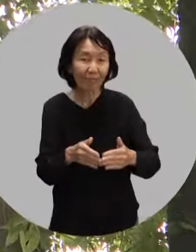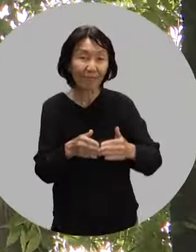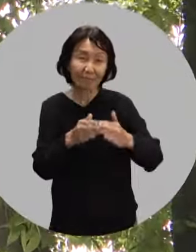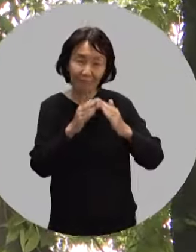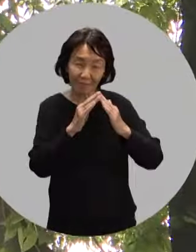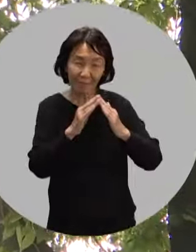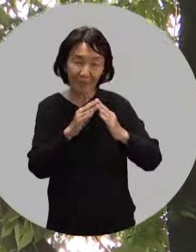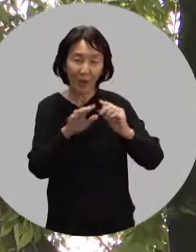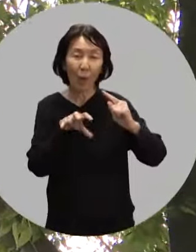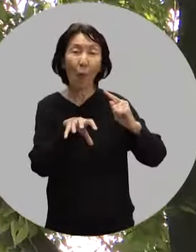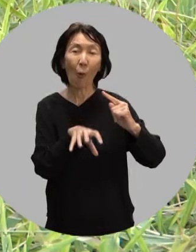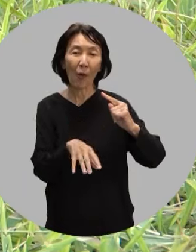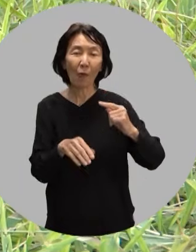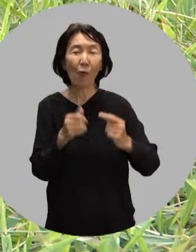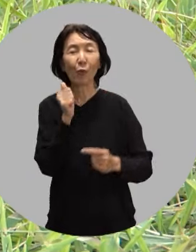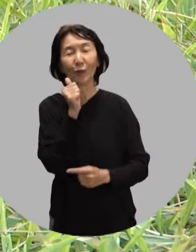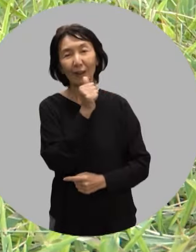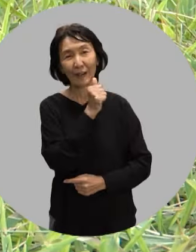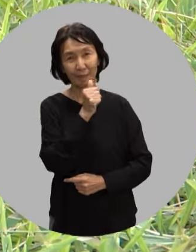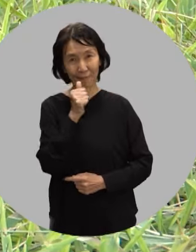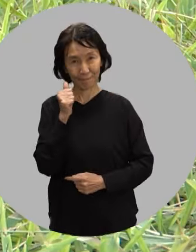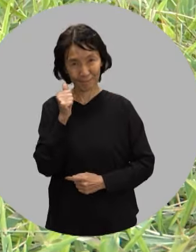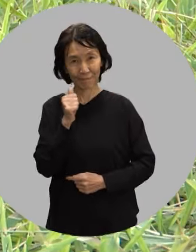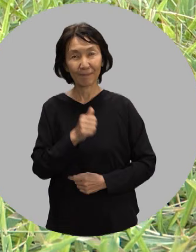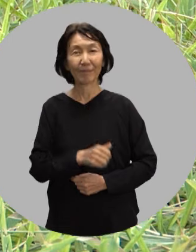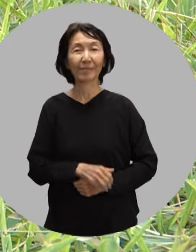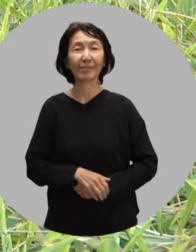をご紹介します。